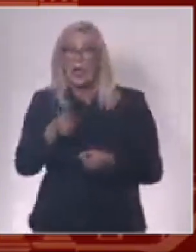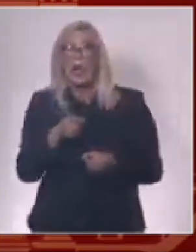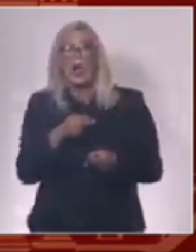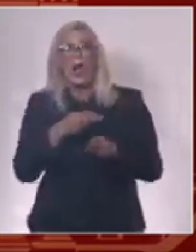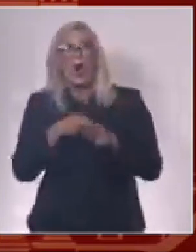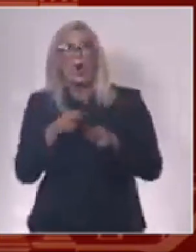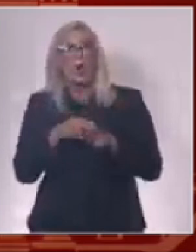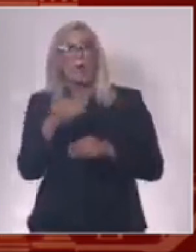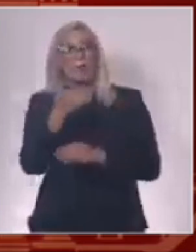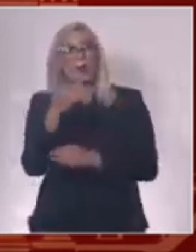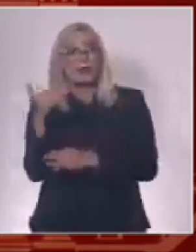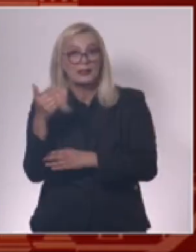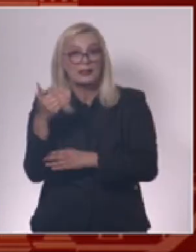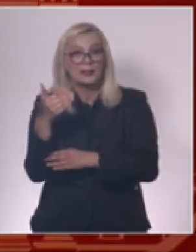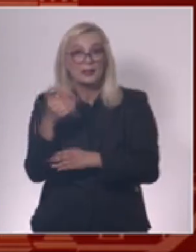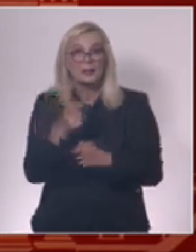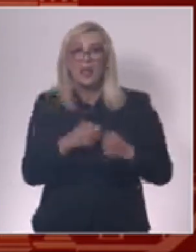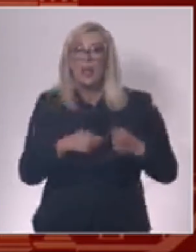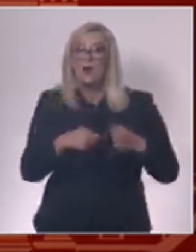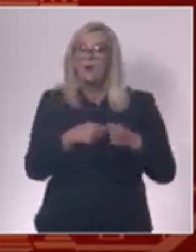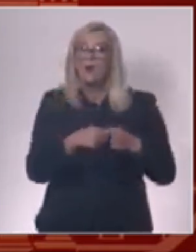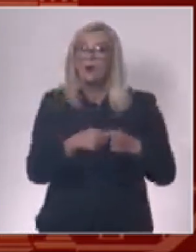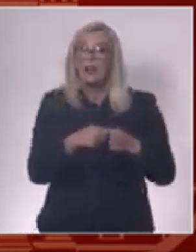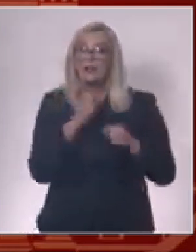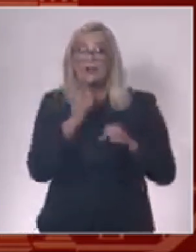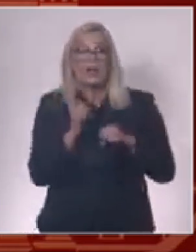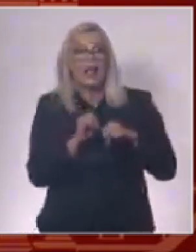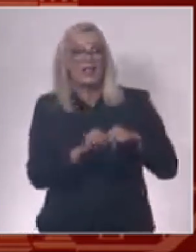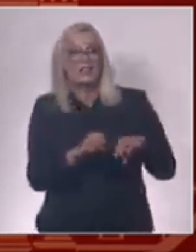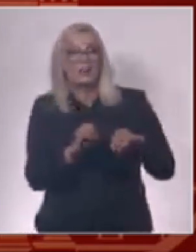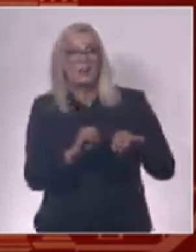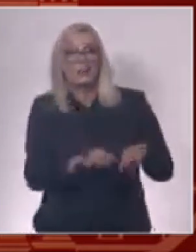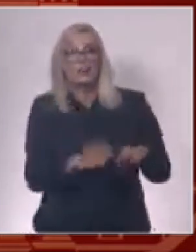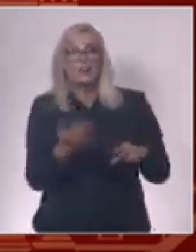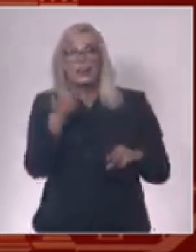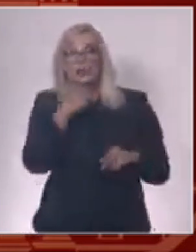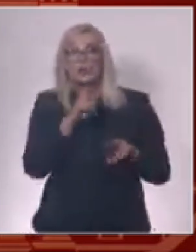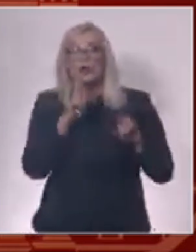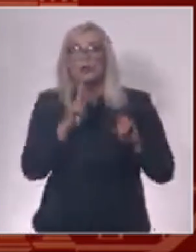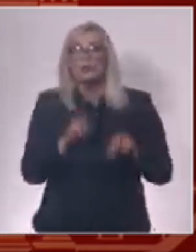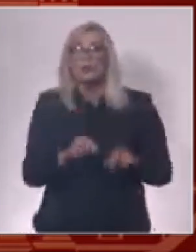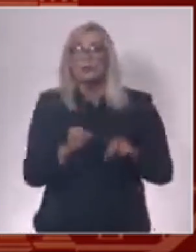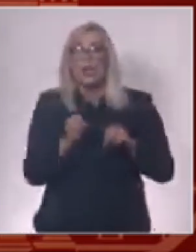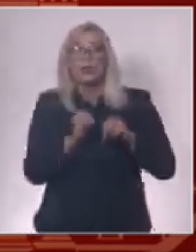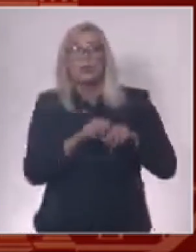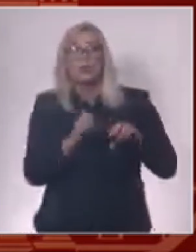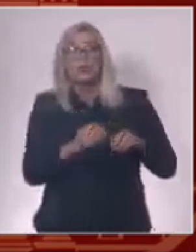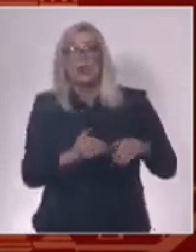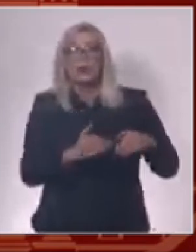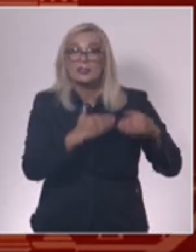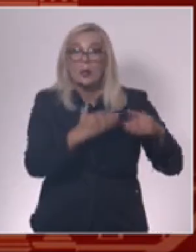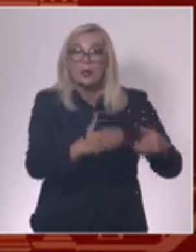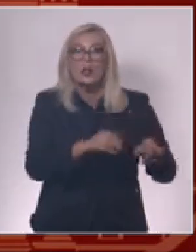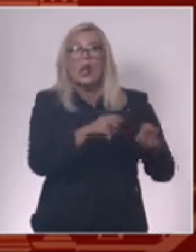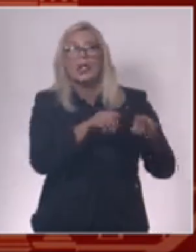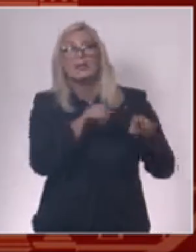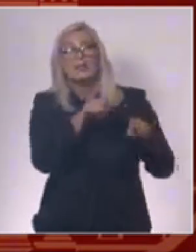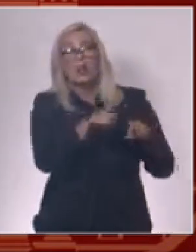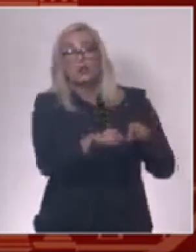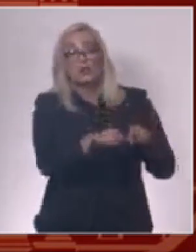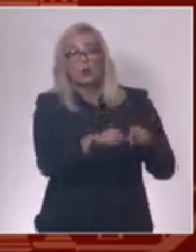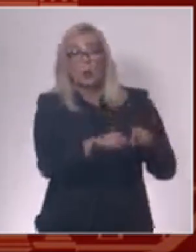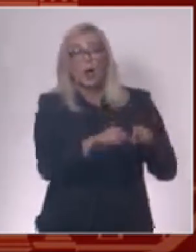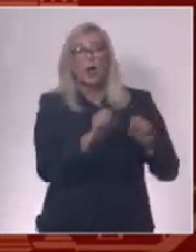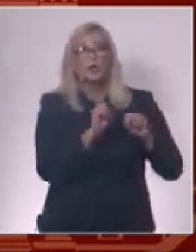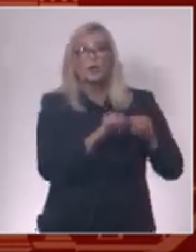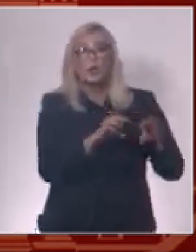комунални предпријатија, во оние организирани депонии, каде што ќе може сметот да се одлага, а потоа истиот тој смет